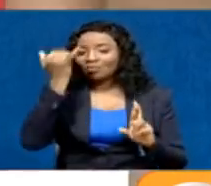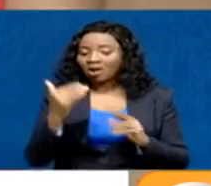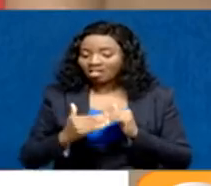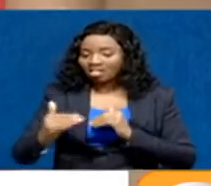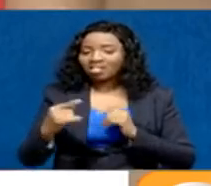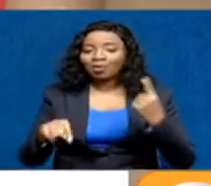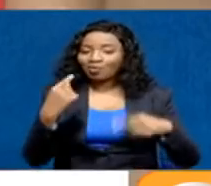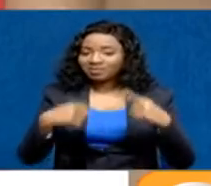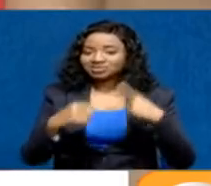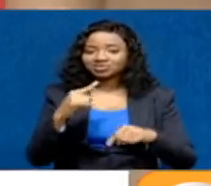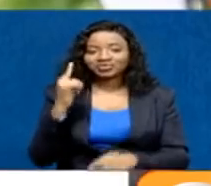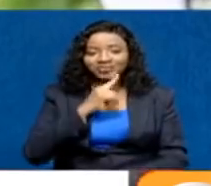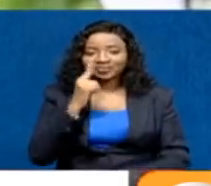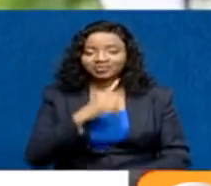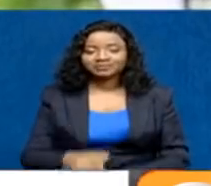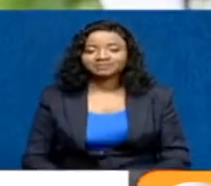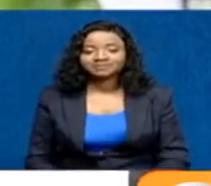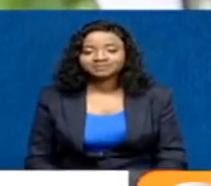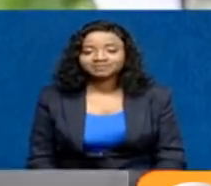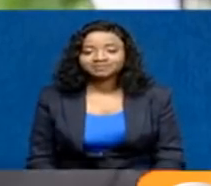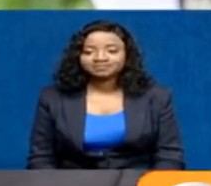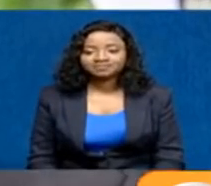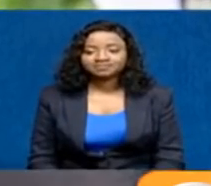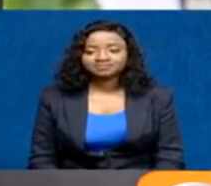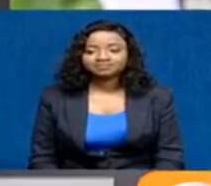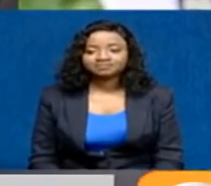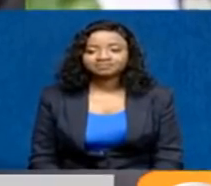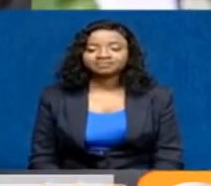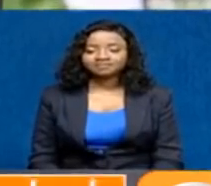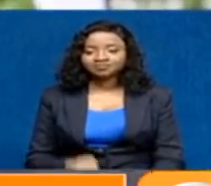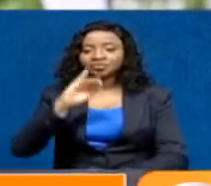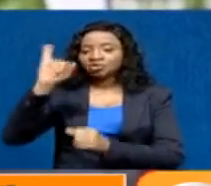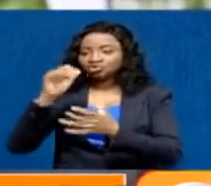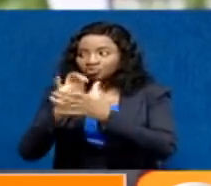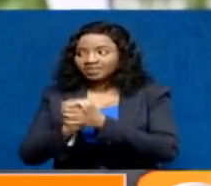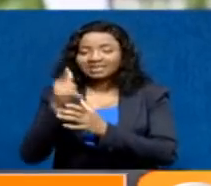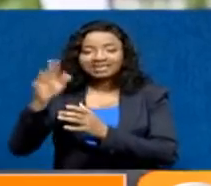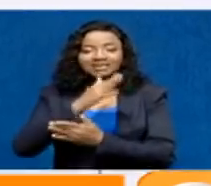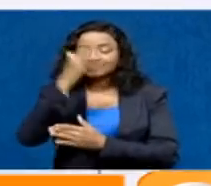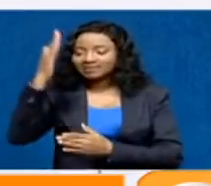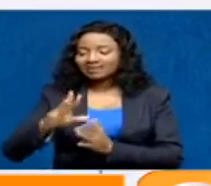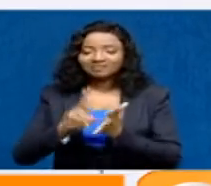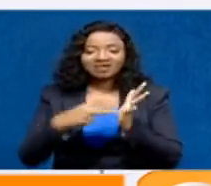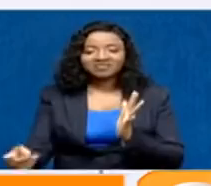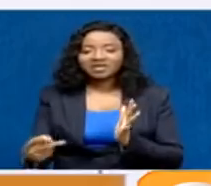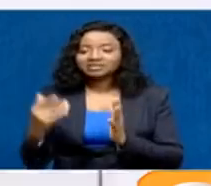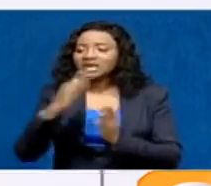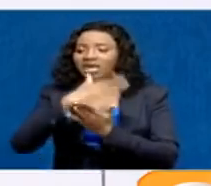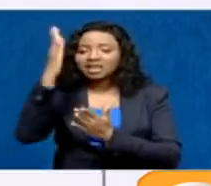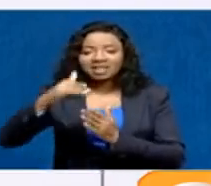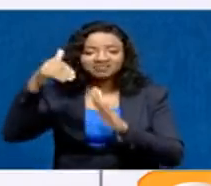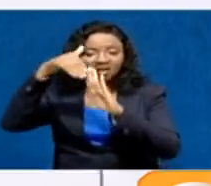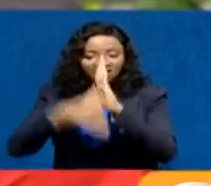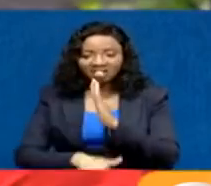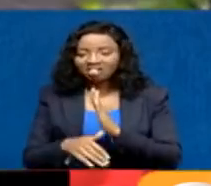utakuwa mchakato na utakuwa mchakato mkali. Chama cha Jubilee hakijawahi kufa, hakijakufa na hakitawahi kufa.